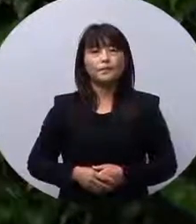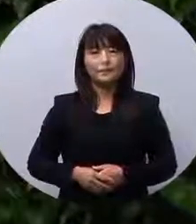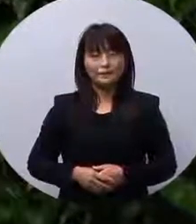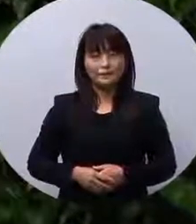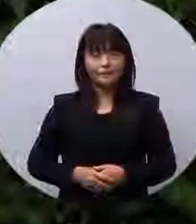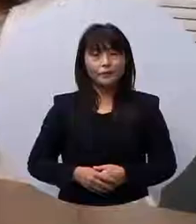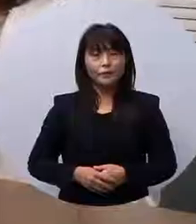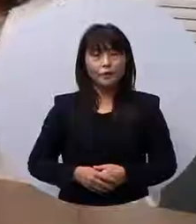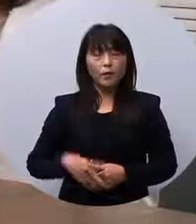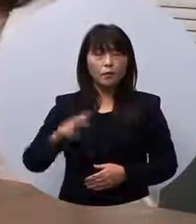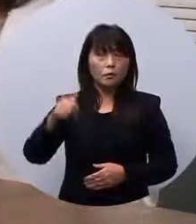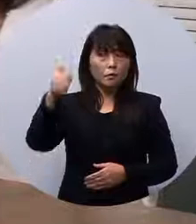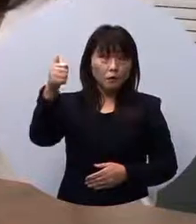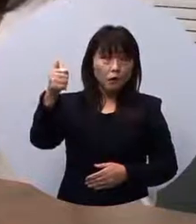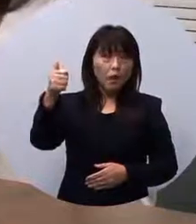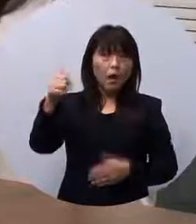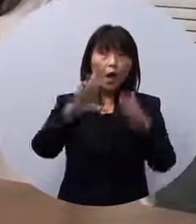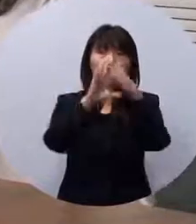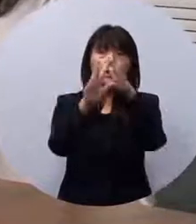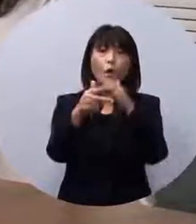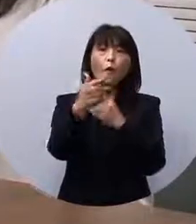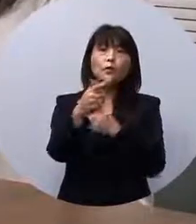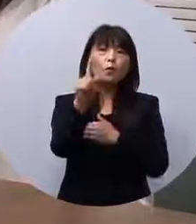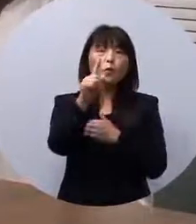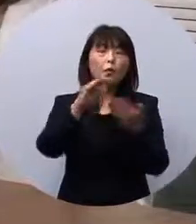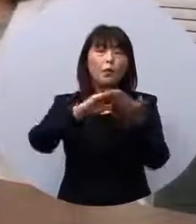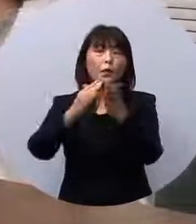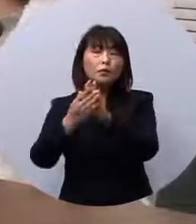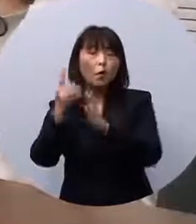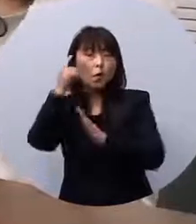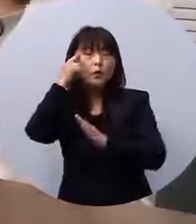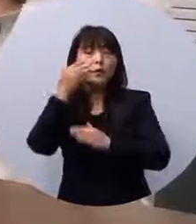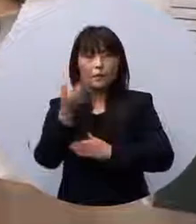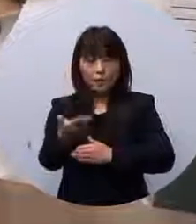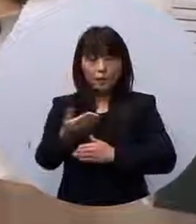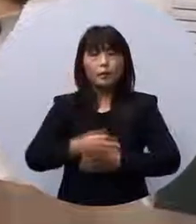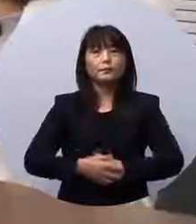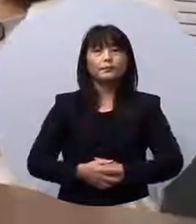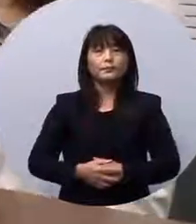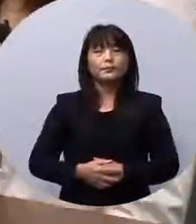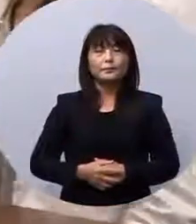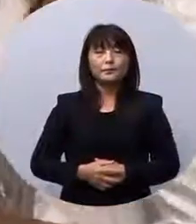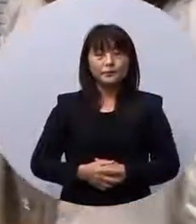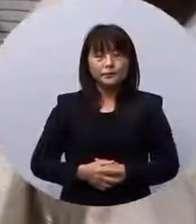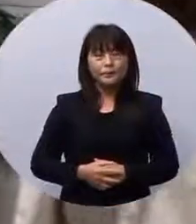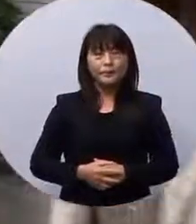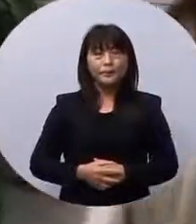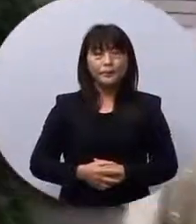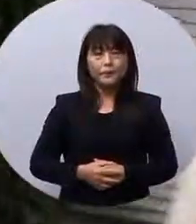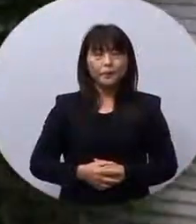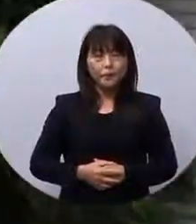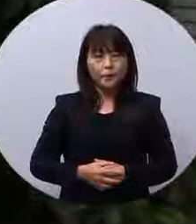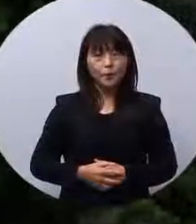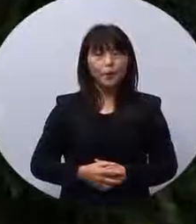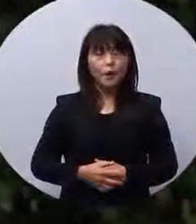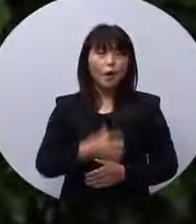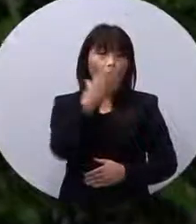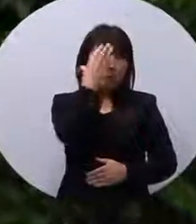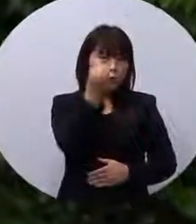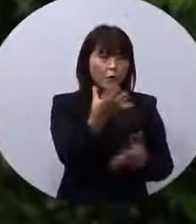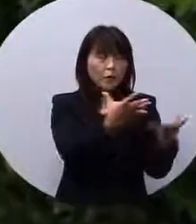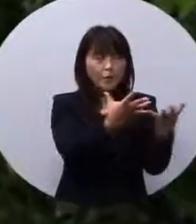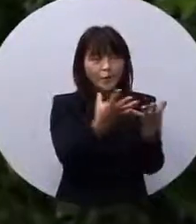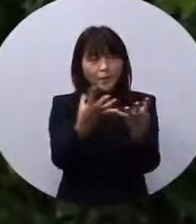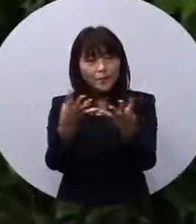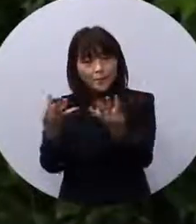では鈴木市長は藤沢市をどのような町だと感じておられますか？ はい、藤沢はとっても、魅力がたく